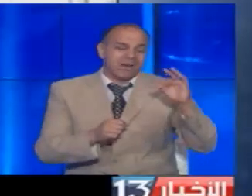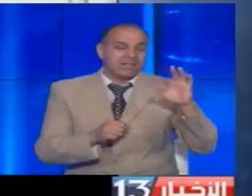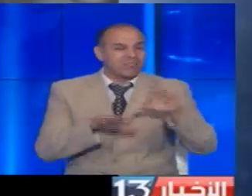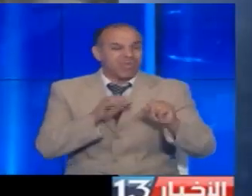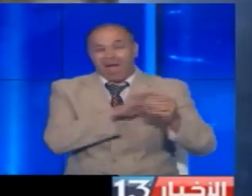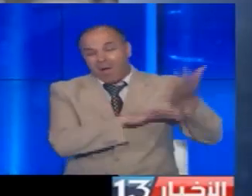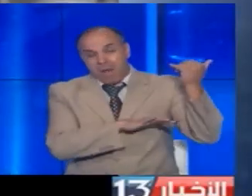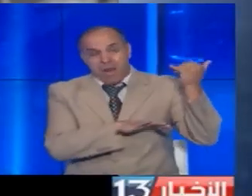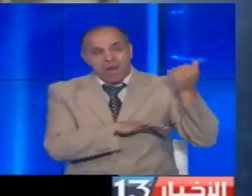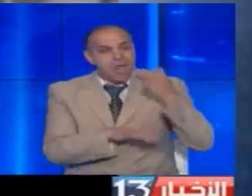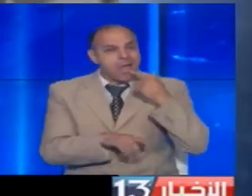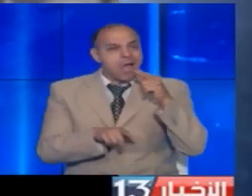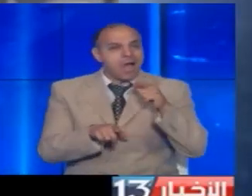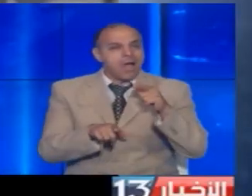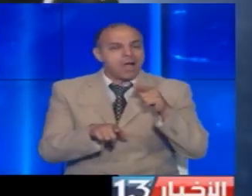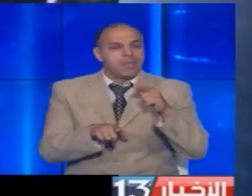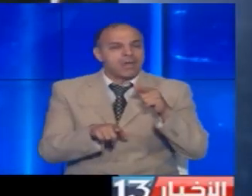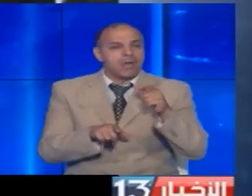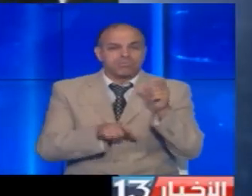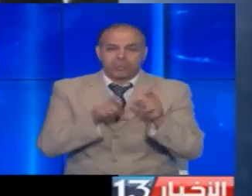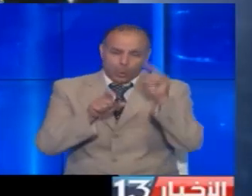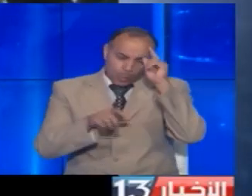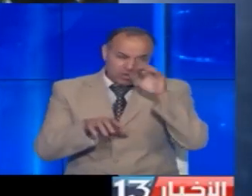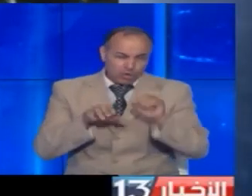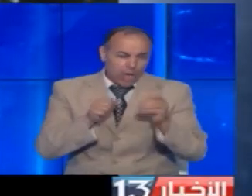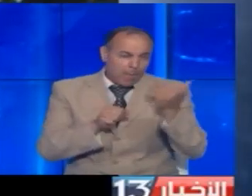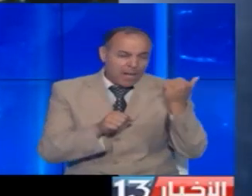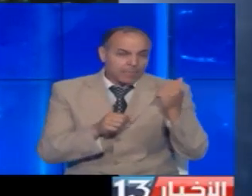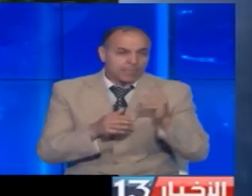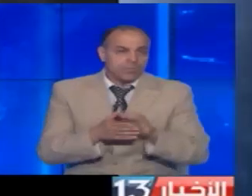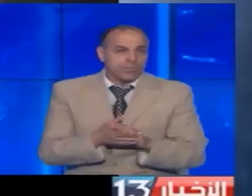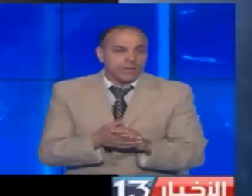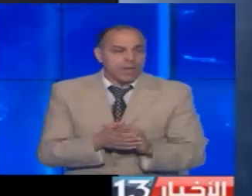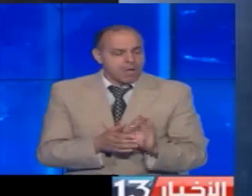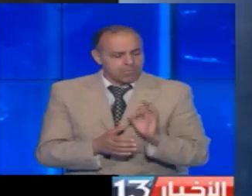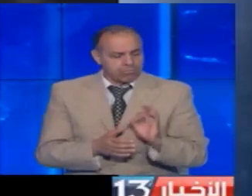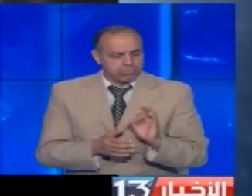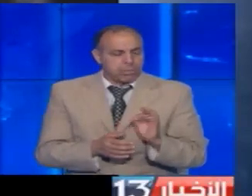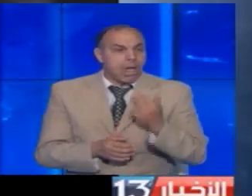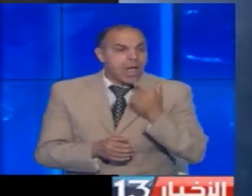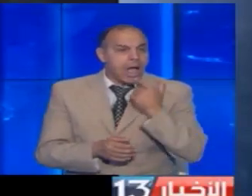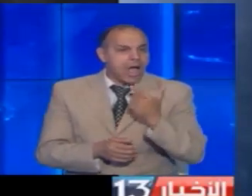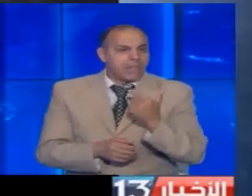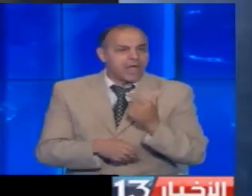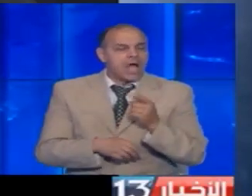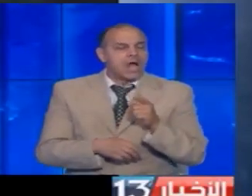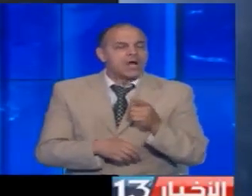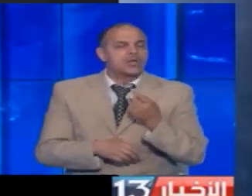الاستعمارية جاثمة على أطراف البلاد. وبالفعل لم يكتمل جوان